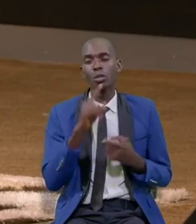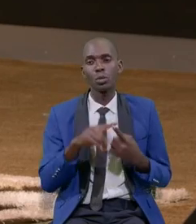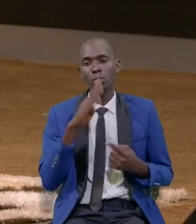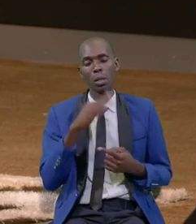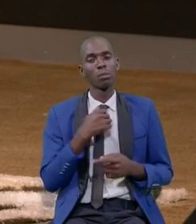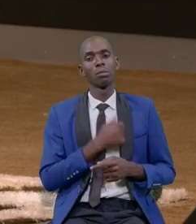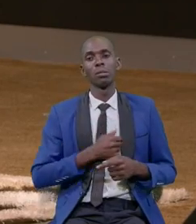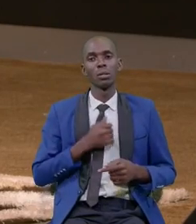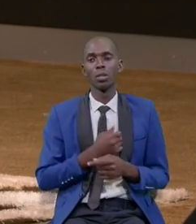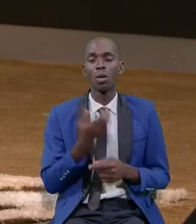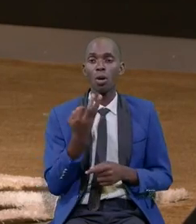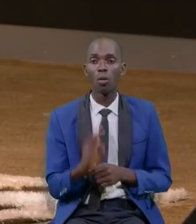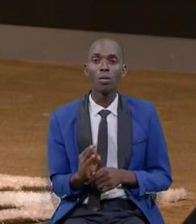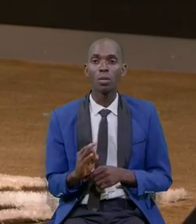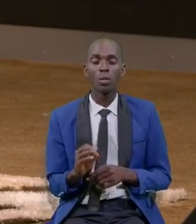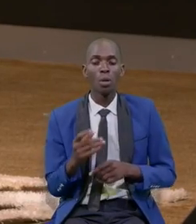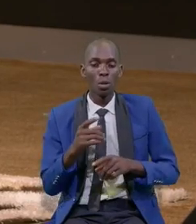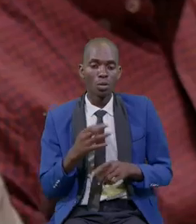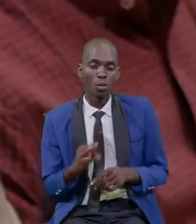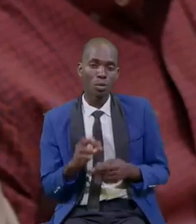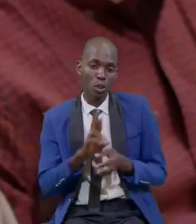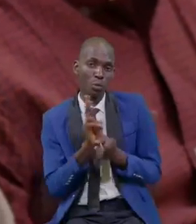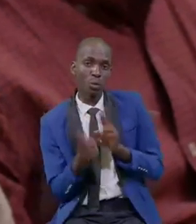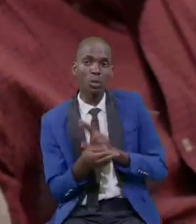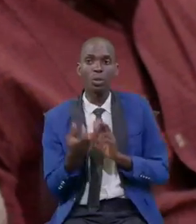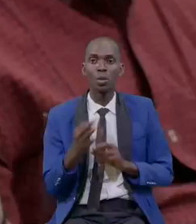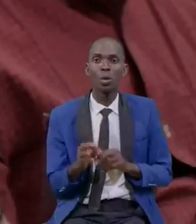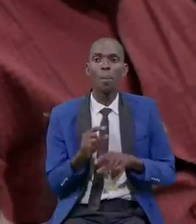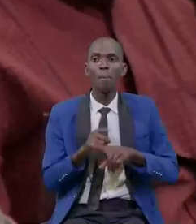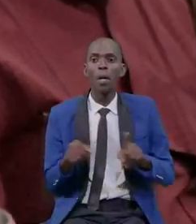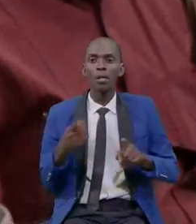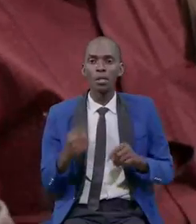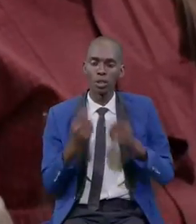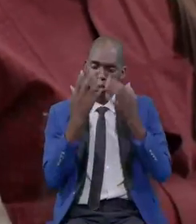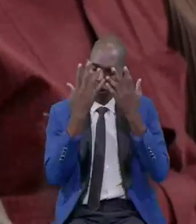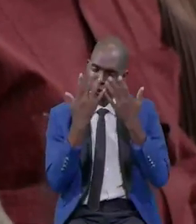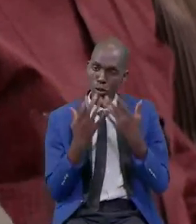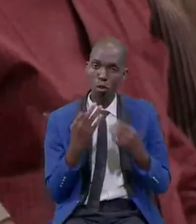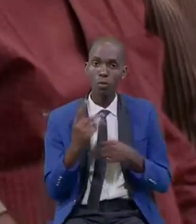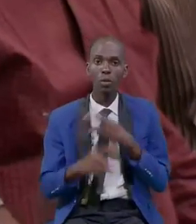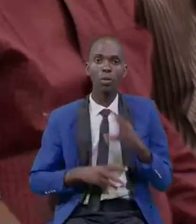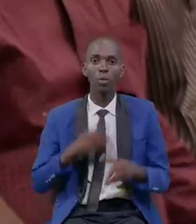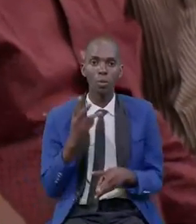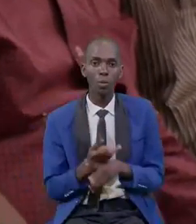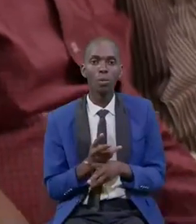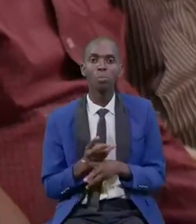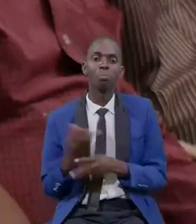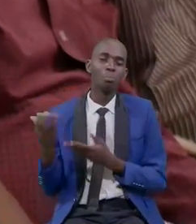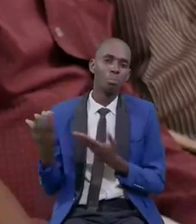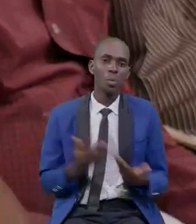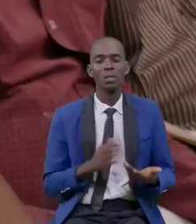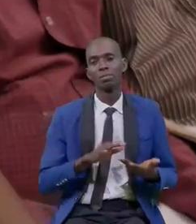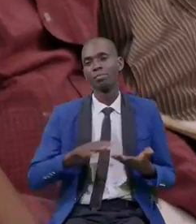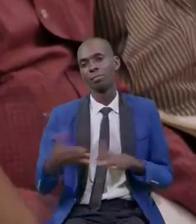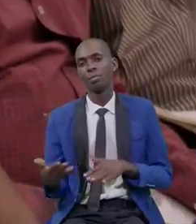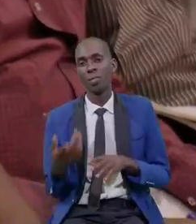jamais. Tandis que la tristesse du monde produit la mort. La tristesse